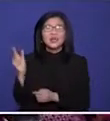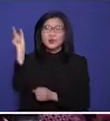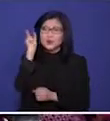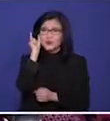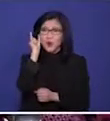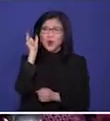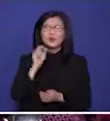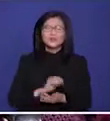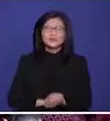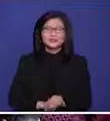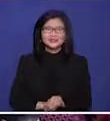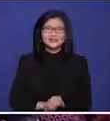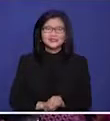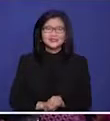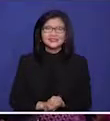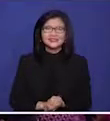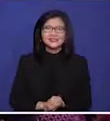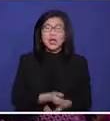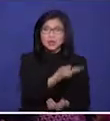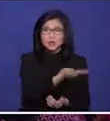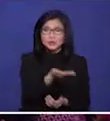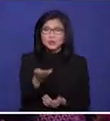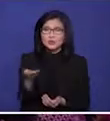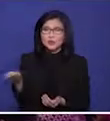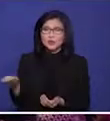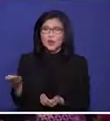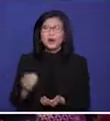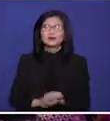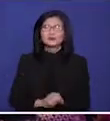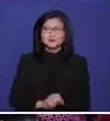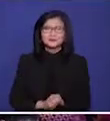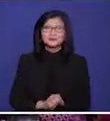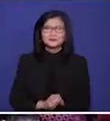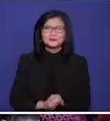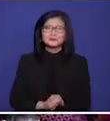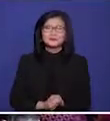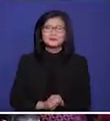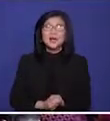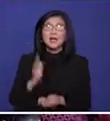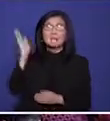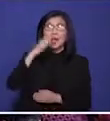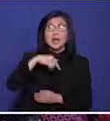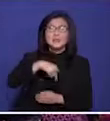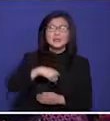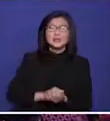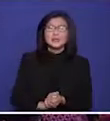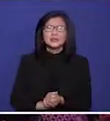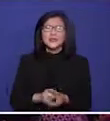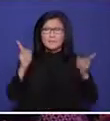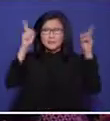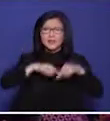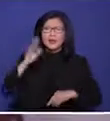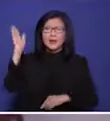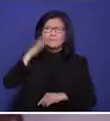Salahuddin Uno. Bapak Ibu hadirin sekalian yang berbahagia, malam ini menjadi salah satu malam